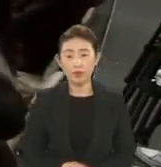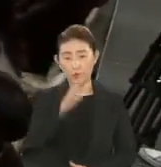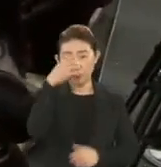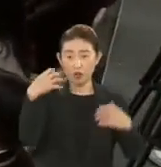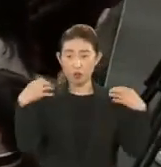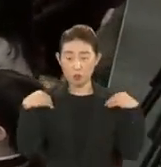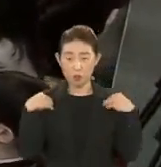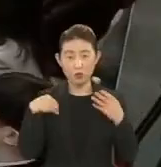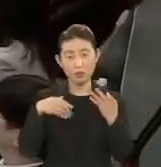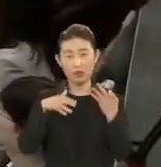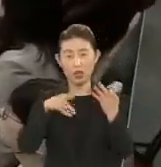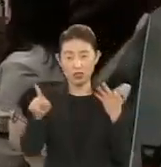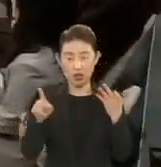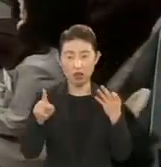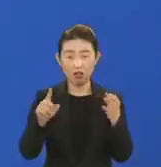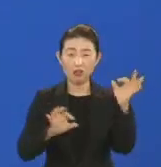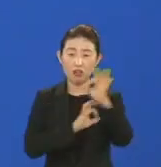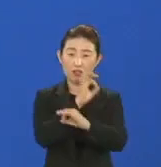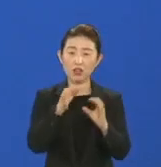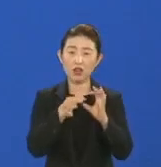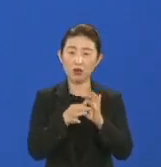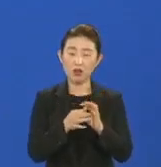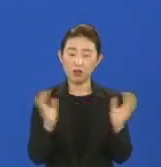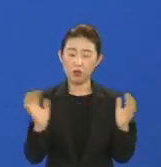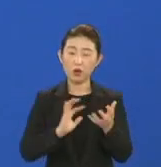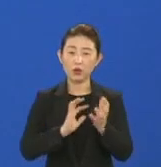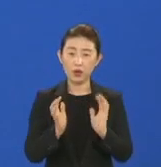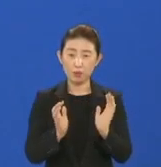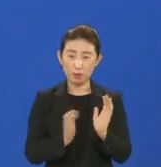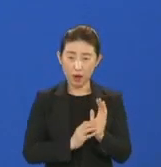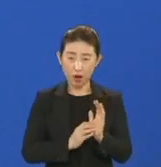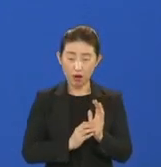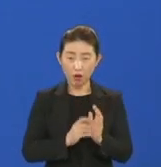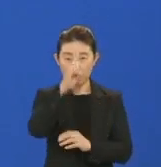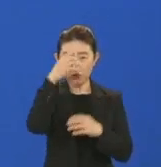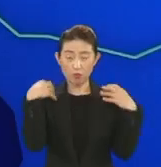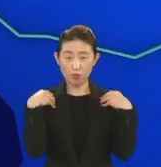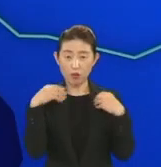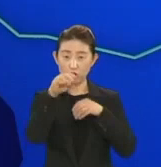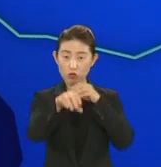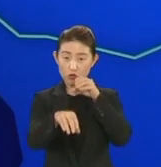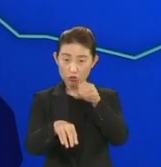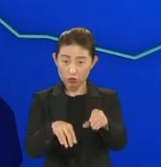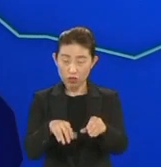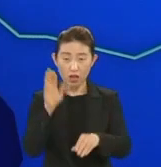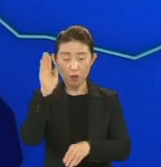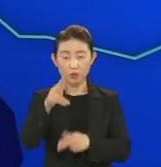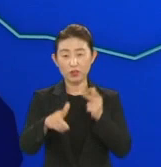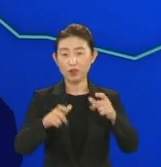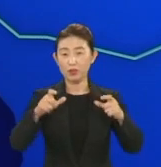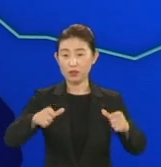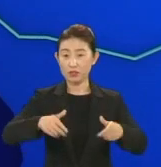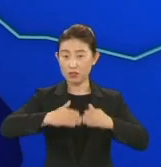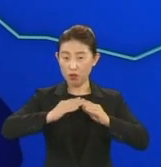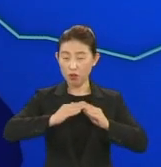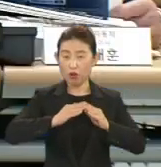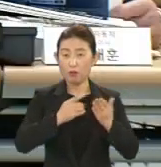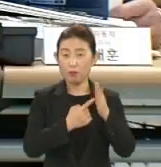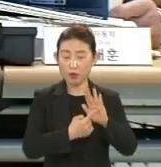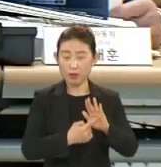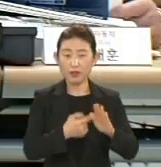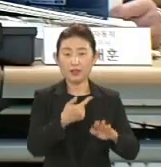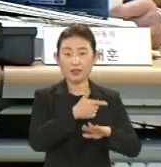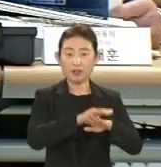정부가 제14차 비상경제 민생회의를 열고 국가첨단 산업벨트 조성 계획을 발표한 가운데 대전과